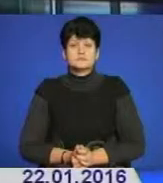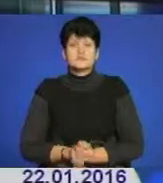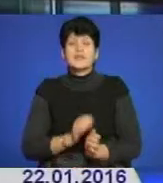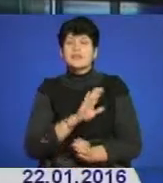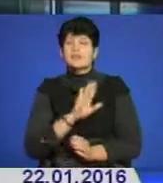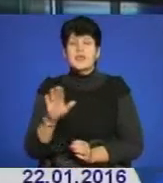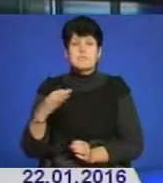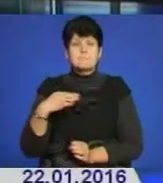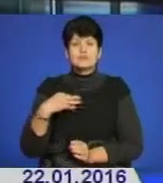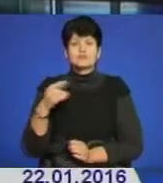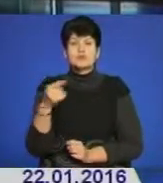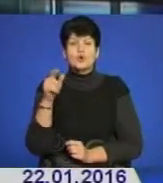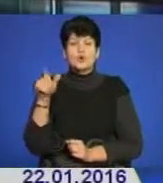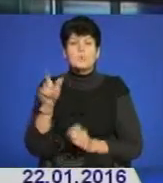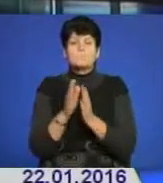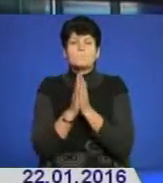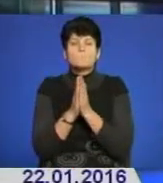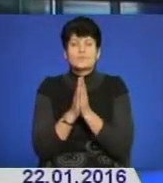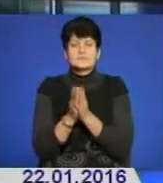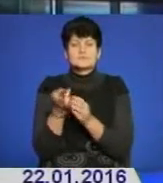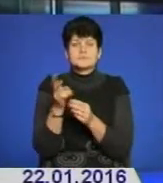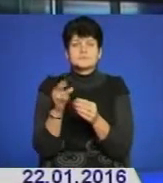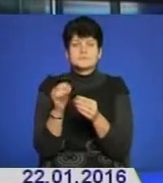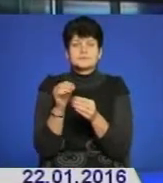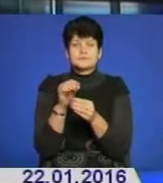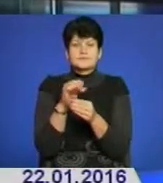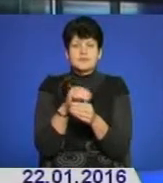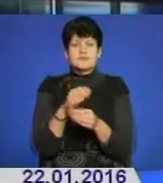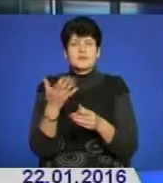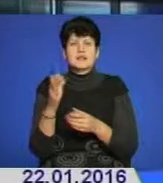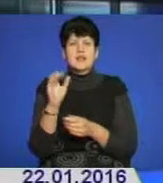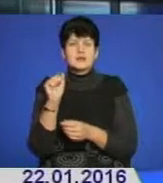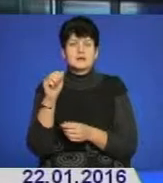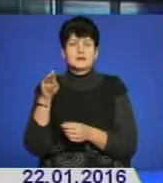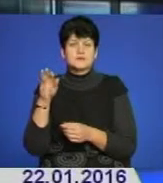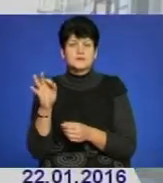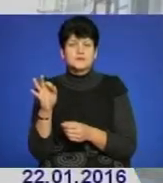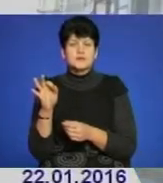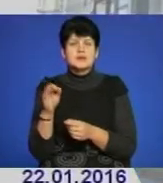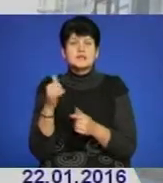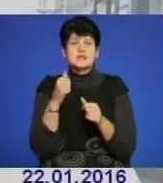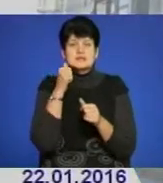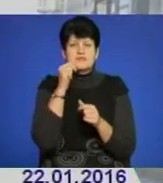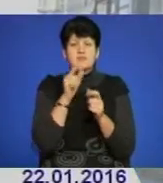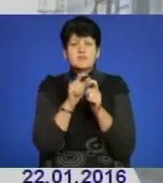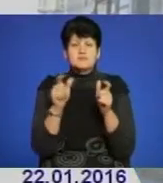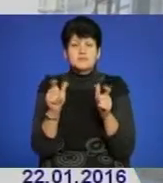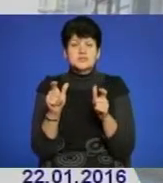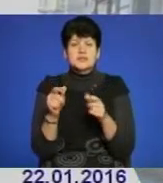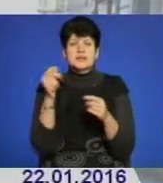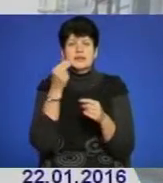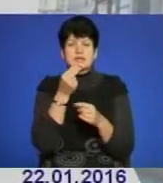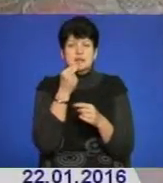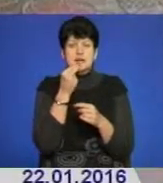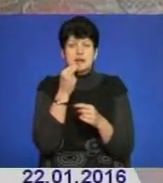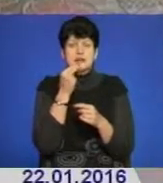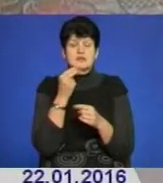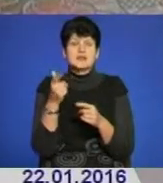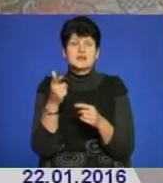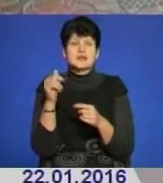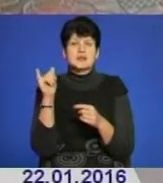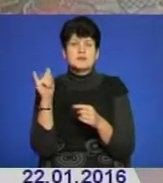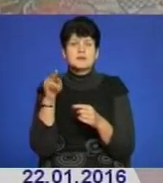Небайдужих тернополян просять долучитися до ліплення вареників для воїнів на передовій. Завтра в приміщенні їдальні Тернопільського національного технічного університету імені